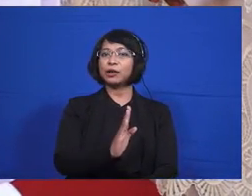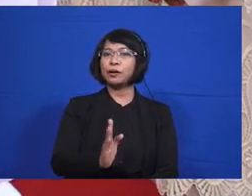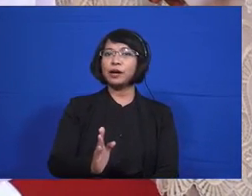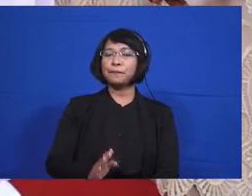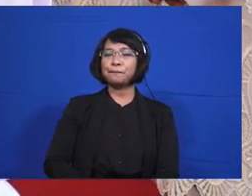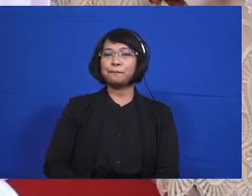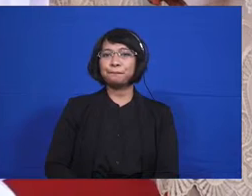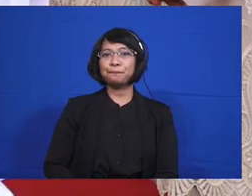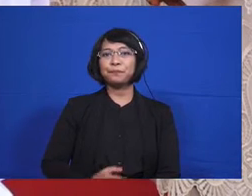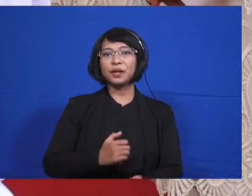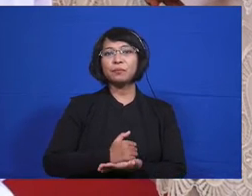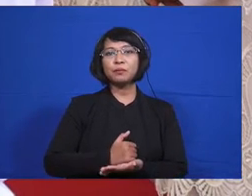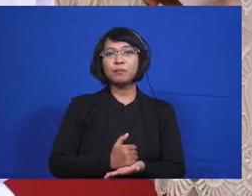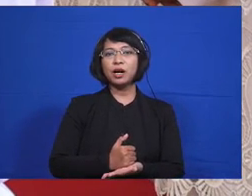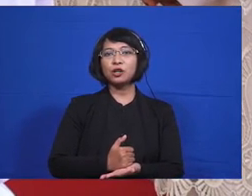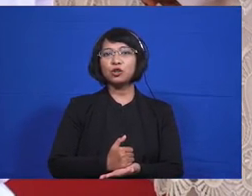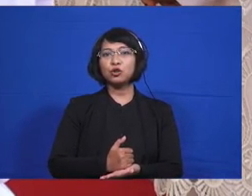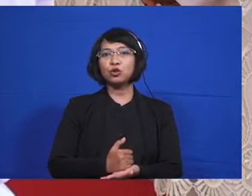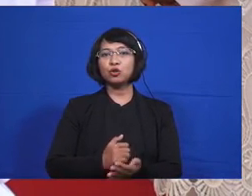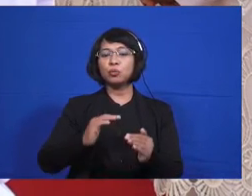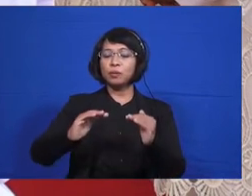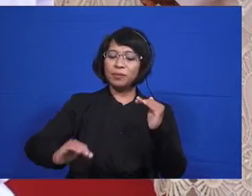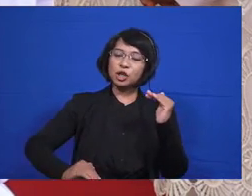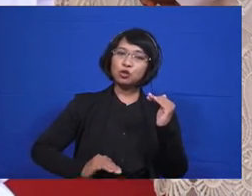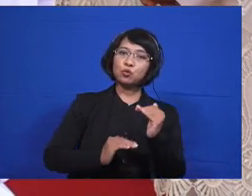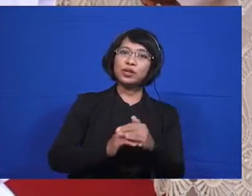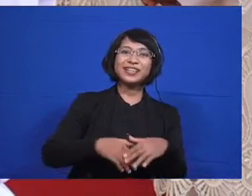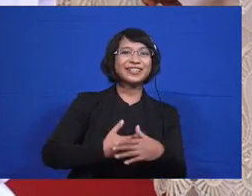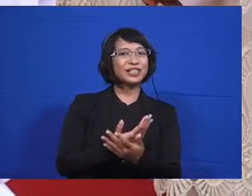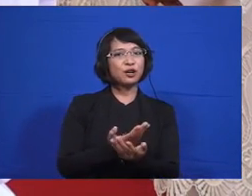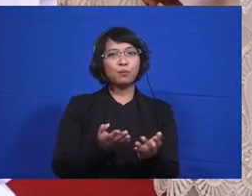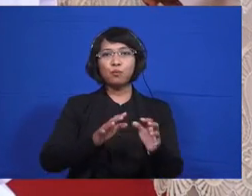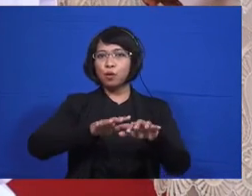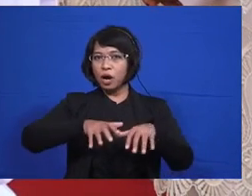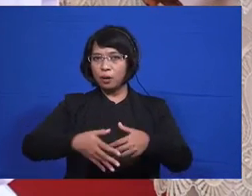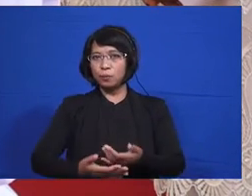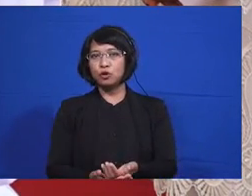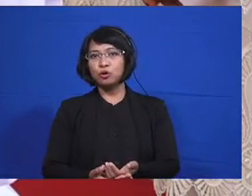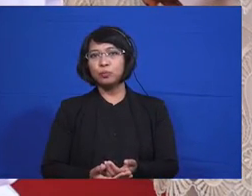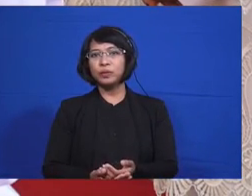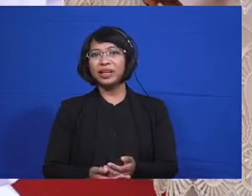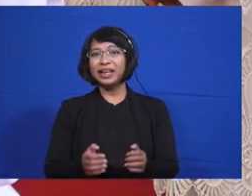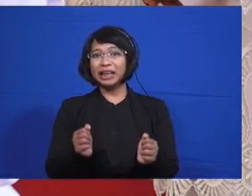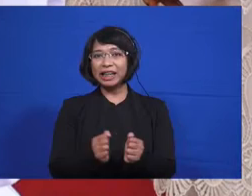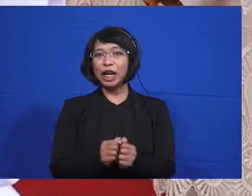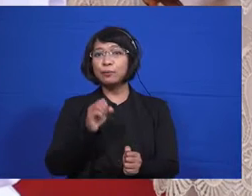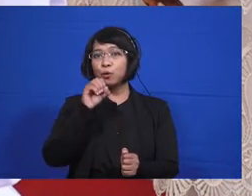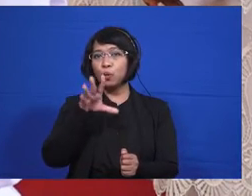putramu memenuhi seluruh bumi dengan para pewarta yang berdaya guna.